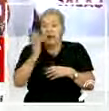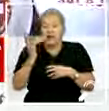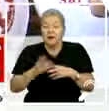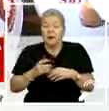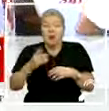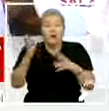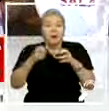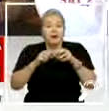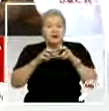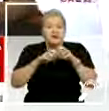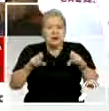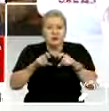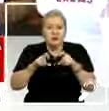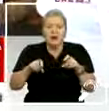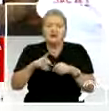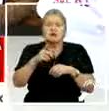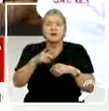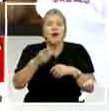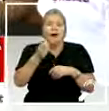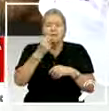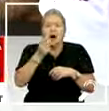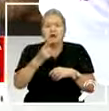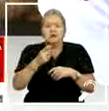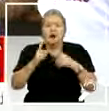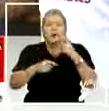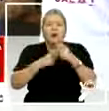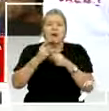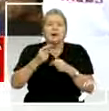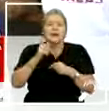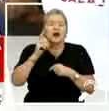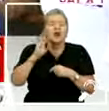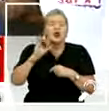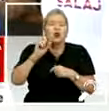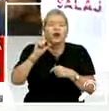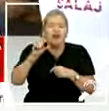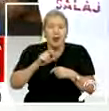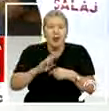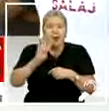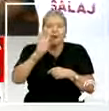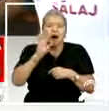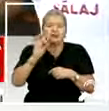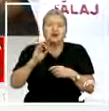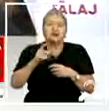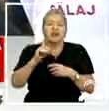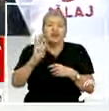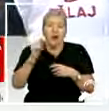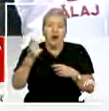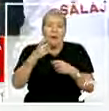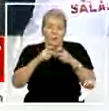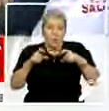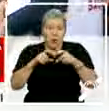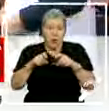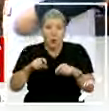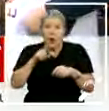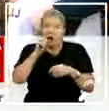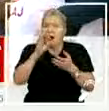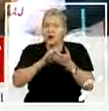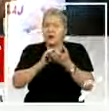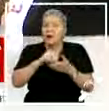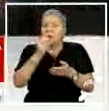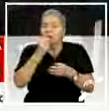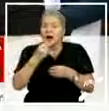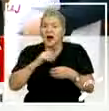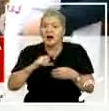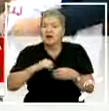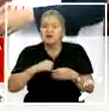în 30 de lei tichetul, urmând să fie în luna iulie de 40 de lei. Norma noastră sau indemnizația noastră de hrană este de